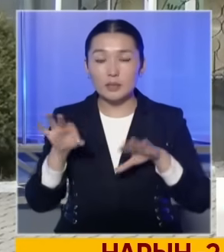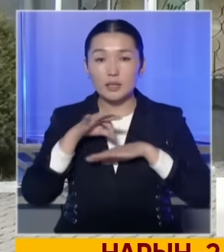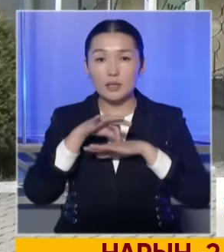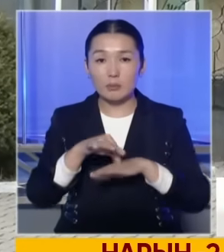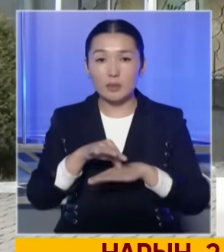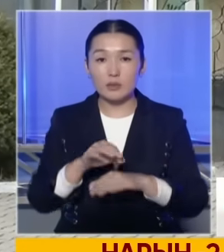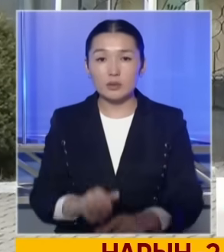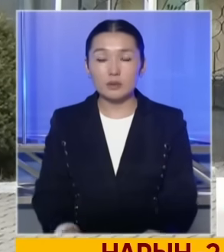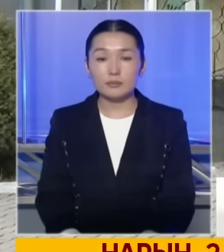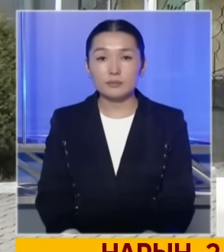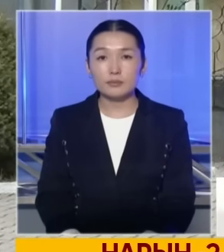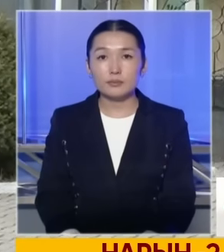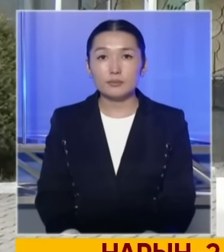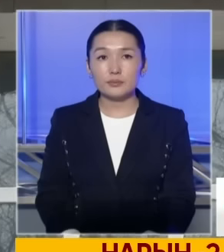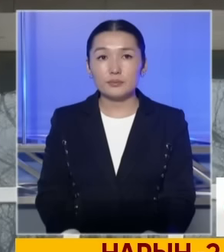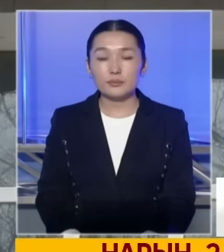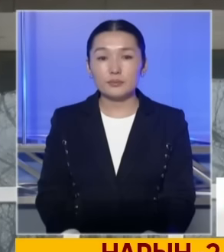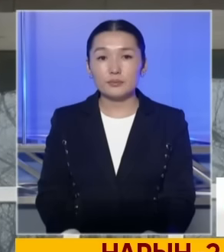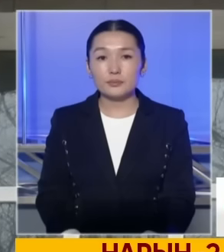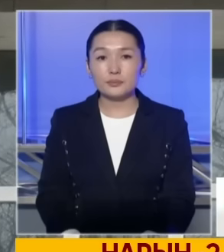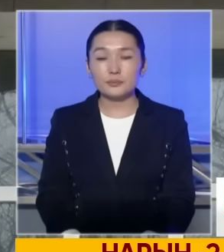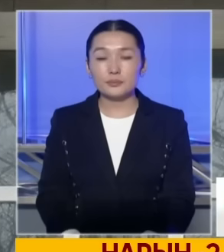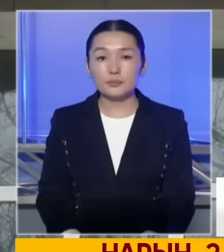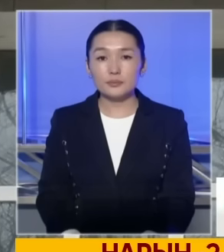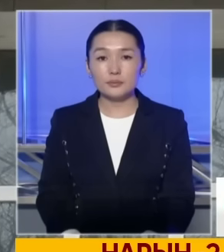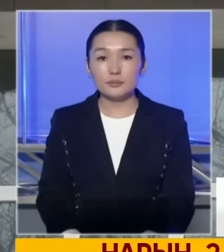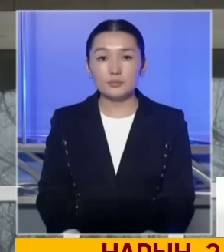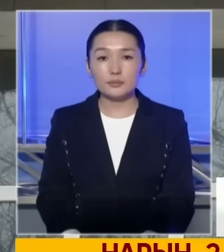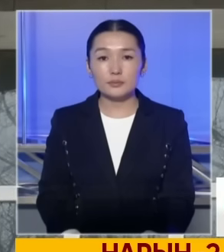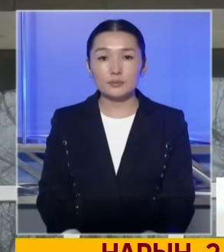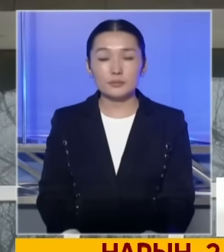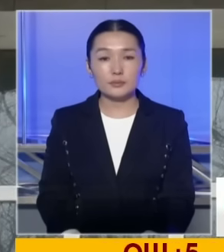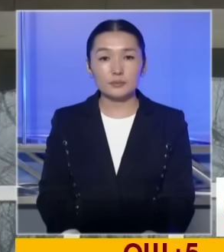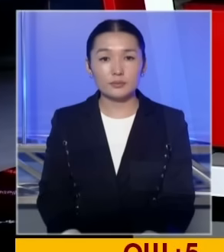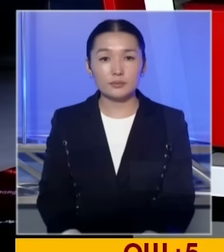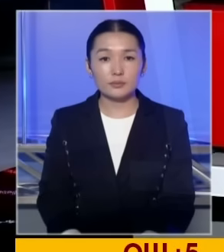да күчөтүлдү. Айжан Омолдошова, Бекжан Токтосунов, Алатоо 24.